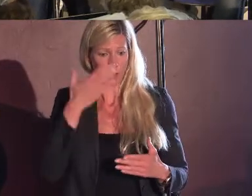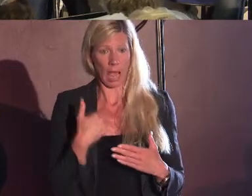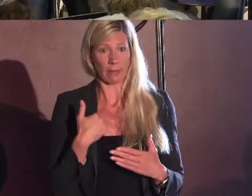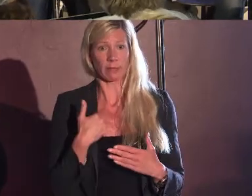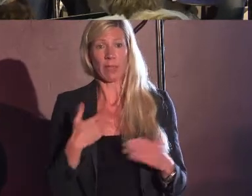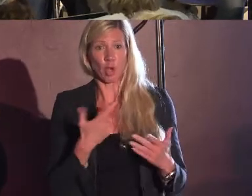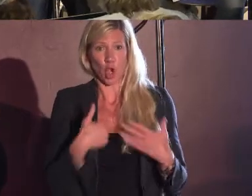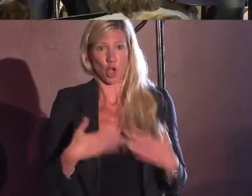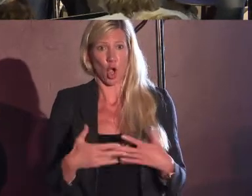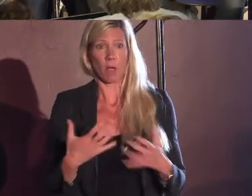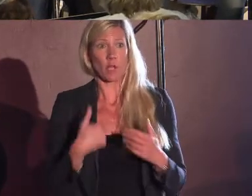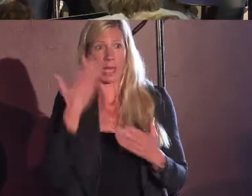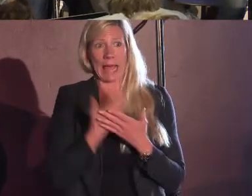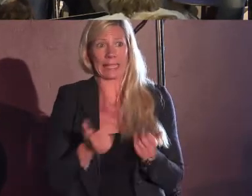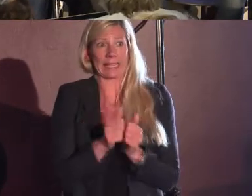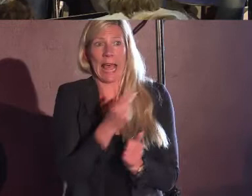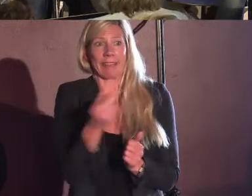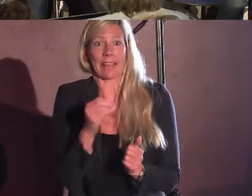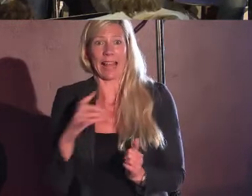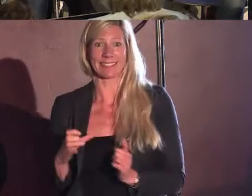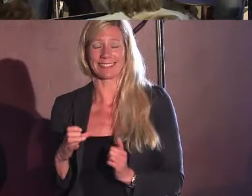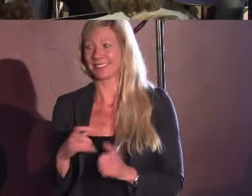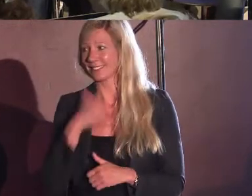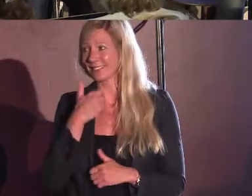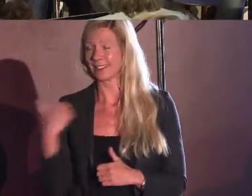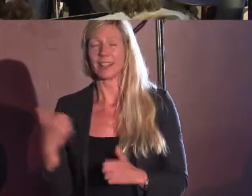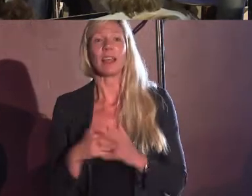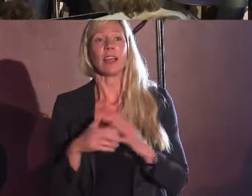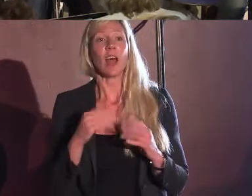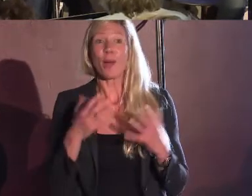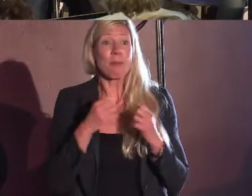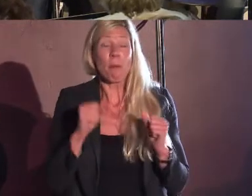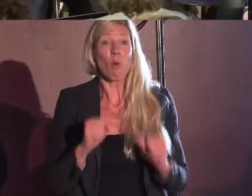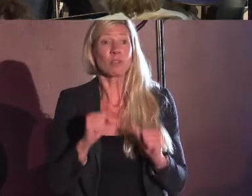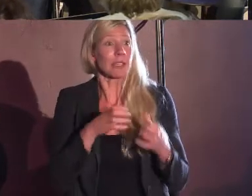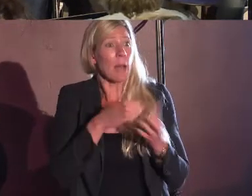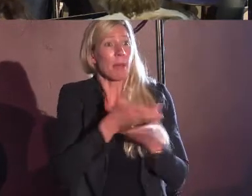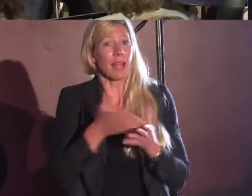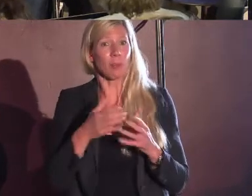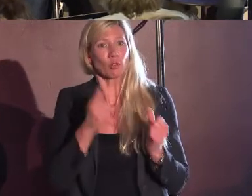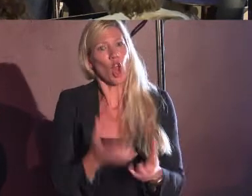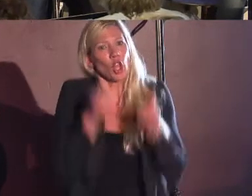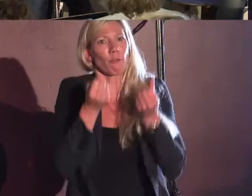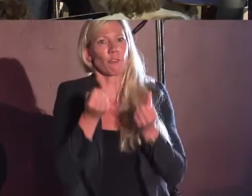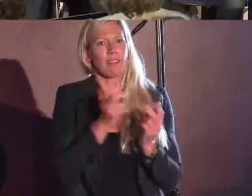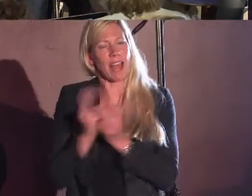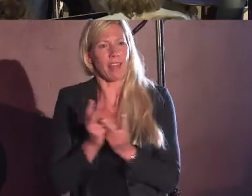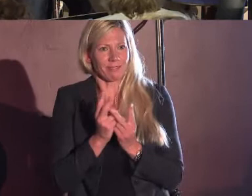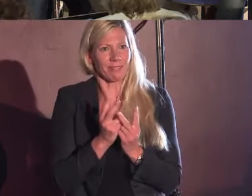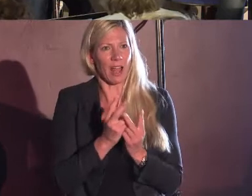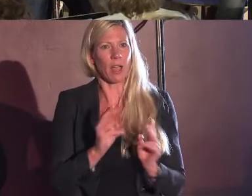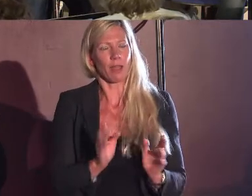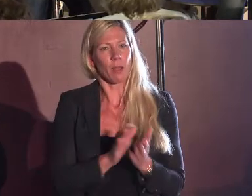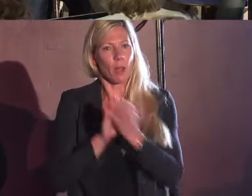jag vill jättegärna samarbeta med alla andra. Det är så. Nej, men för att man måste lyfta varann. Jag tror att det är jätteviktigt. Och det som är min slump kan